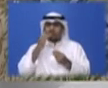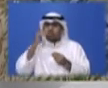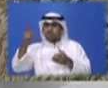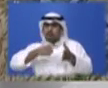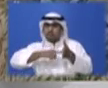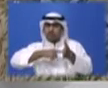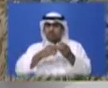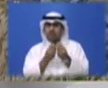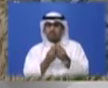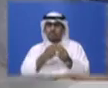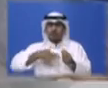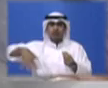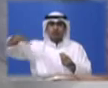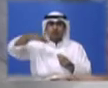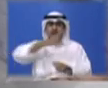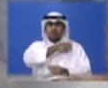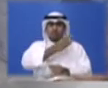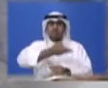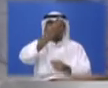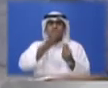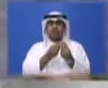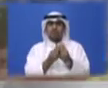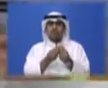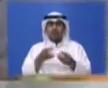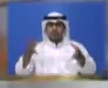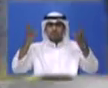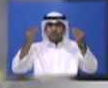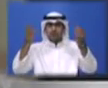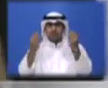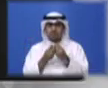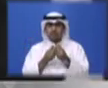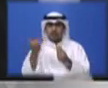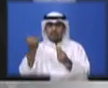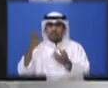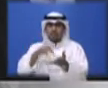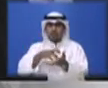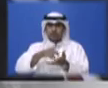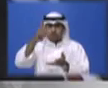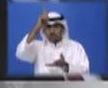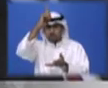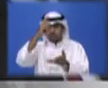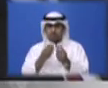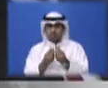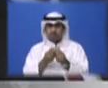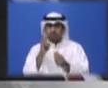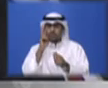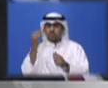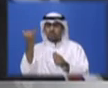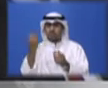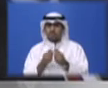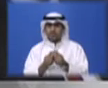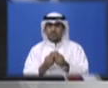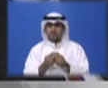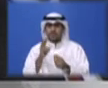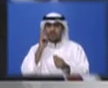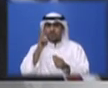وضع طلبة دولة الكويت وأبناء الجالية الكويتية بالأردن بصورة ما يحيط بهم من أجواء في المنطقة،